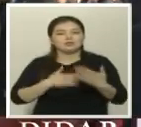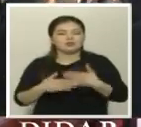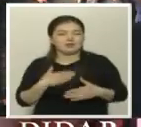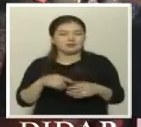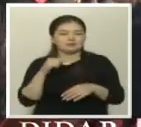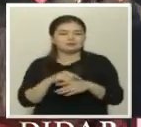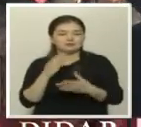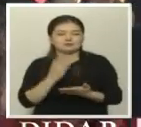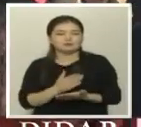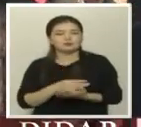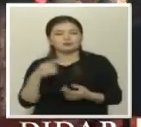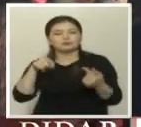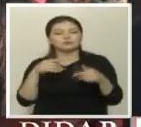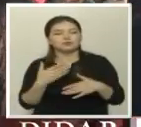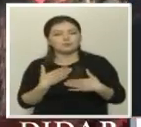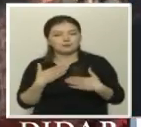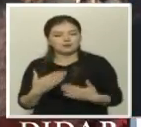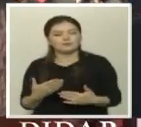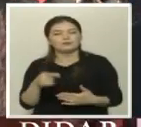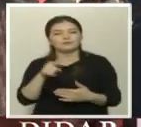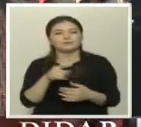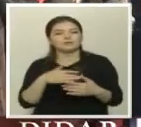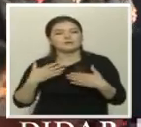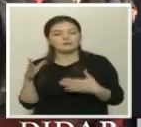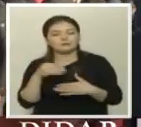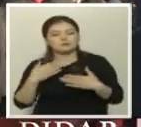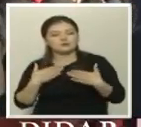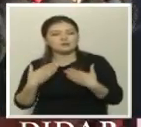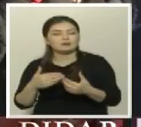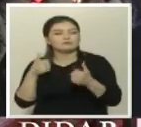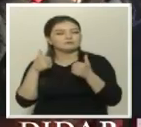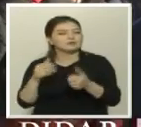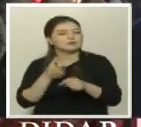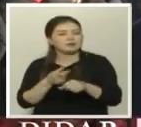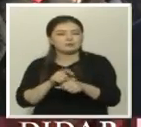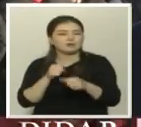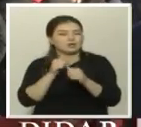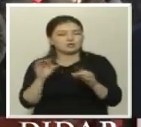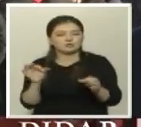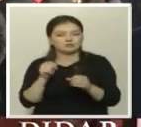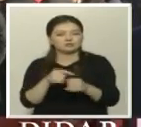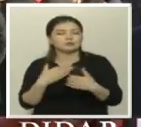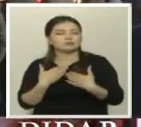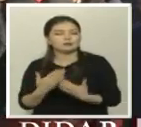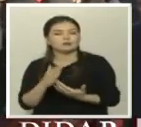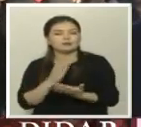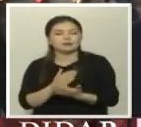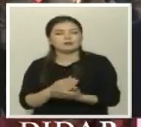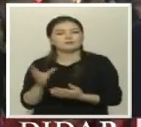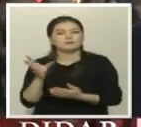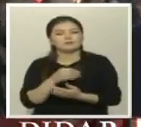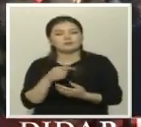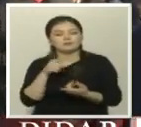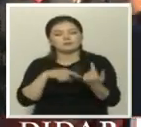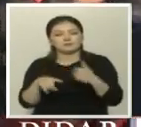Все поздравляют Приветствую друг друга желают всего самого хорошего очевидно что за последние три года горожане соскучились по таким массовым